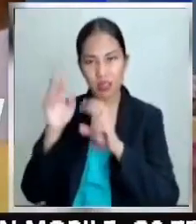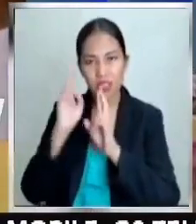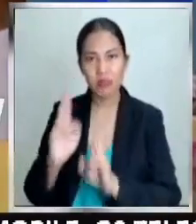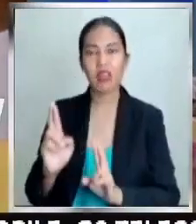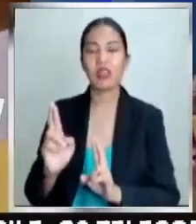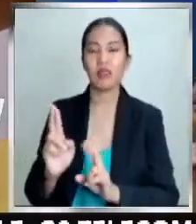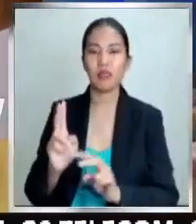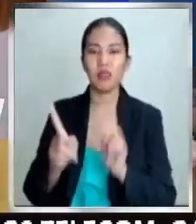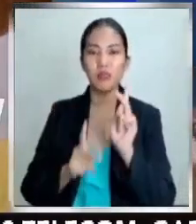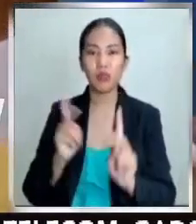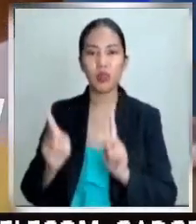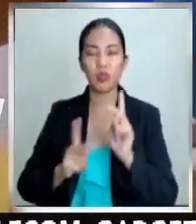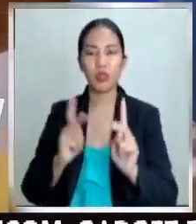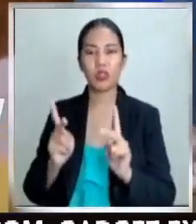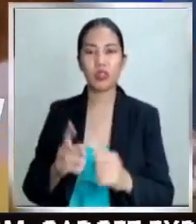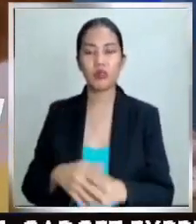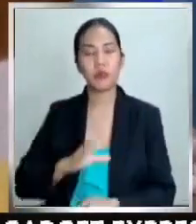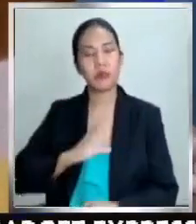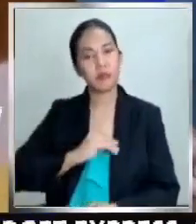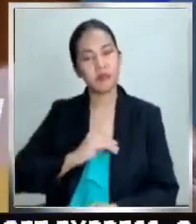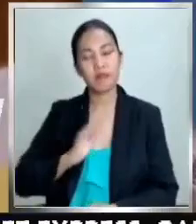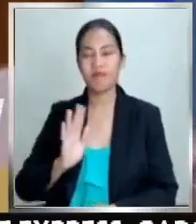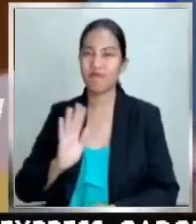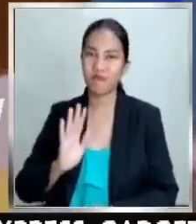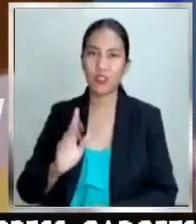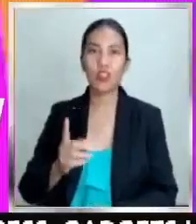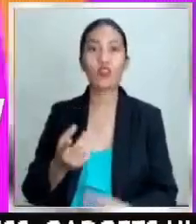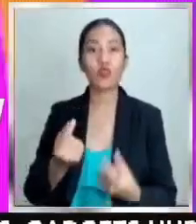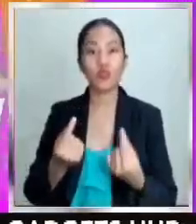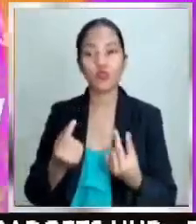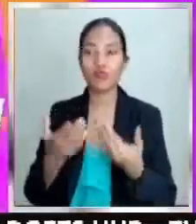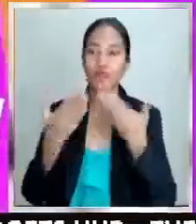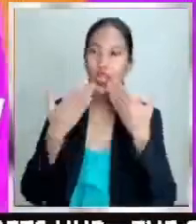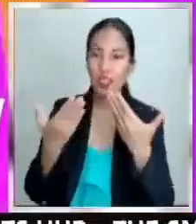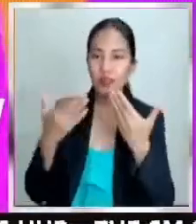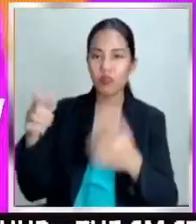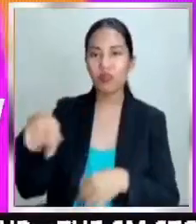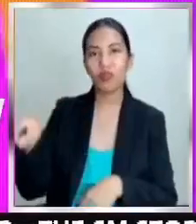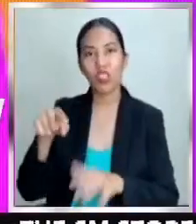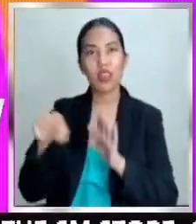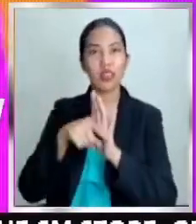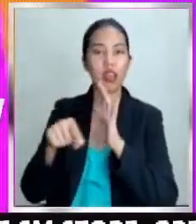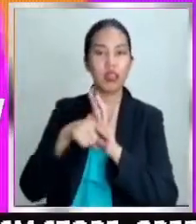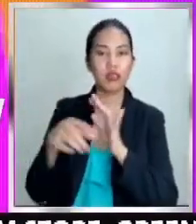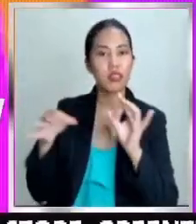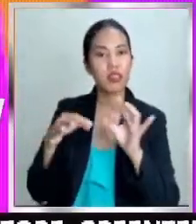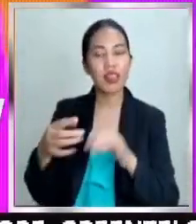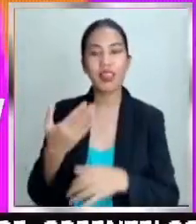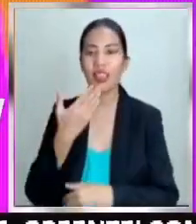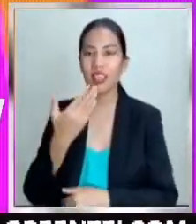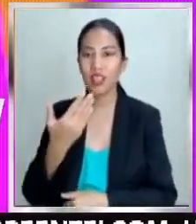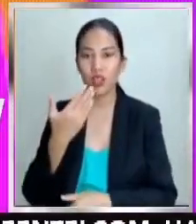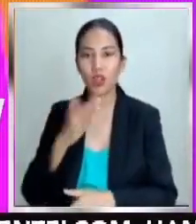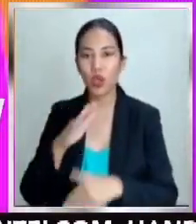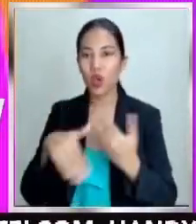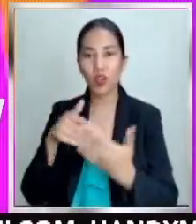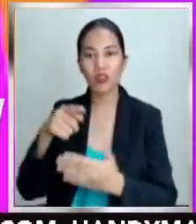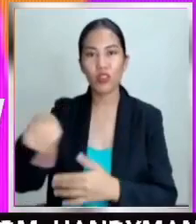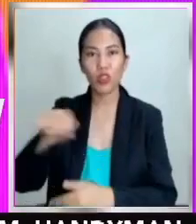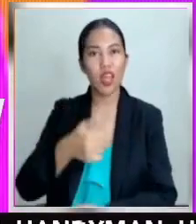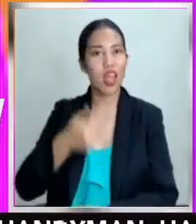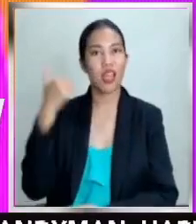imbes na malugmok, nagpasalamat pa nga si Herlyn sa mga bashers niya. Thank you so much sa lahat ng mga may ayaw sa akin, sa mga bashers